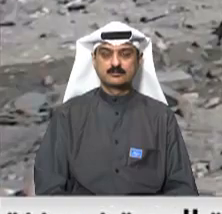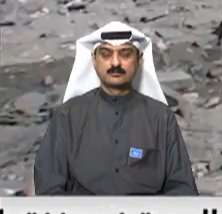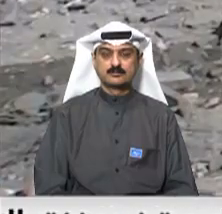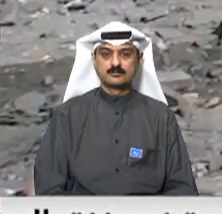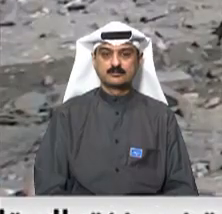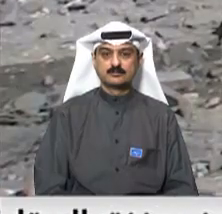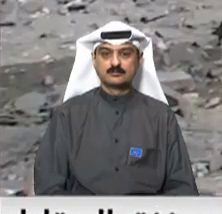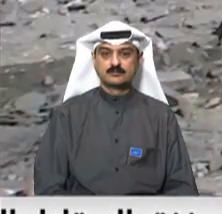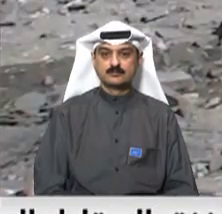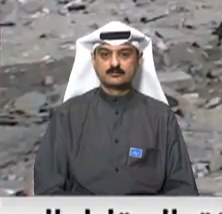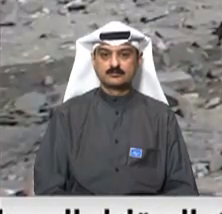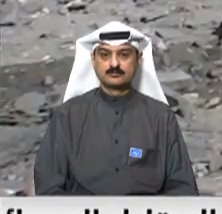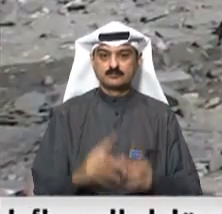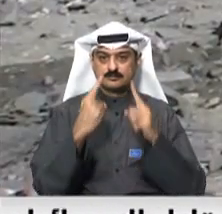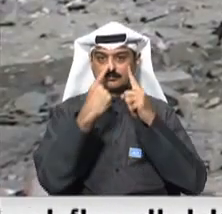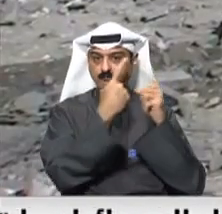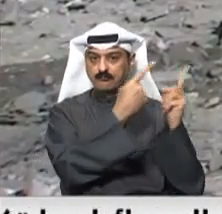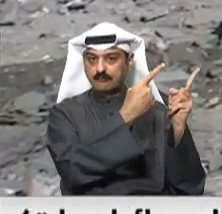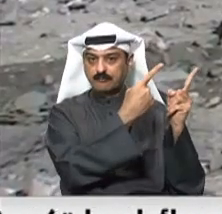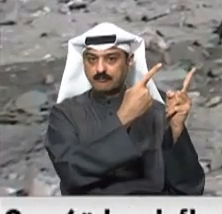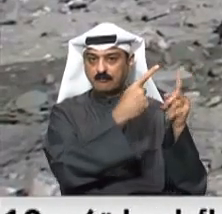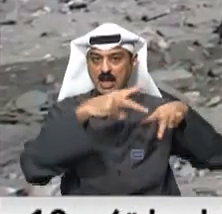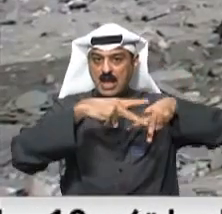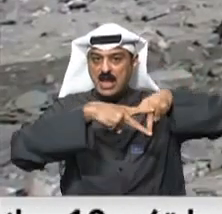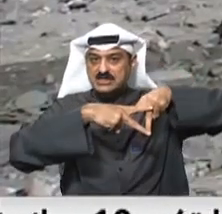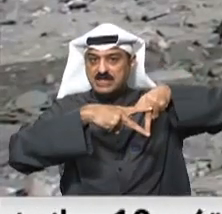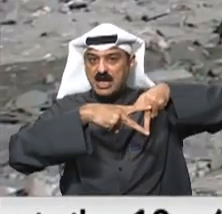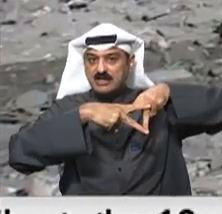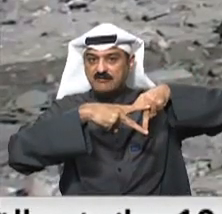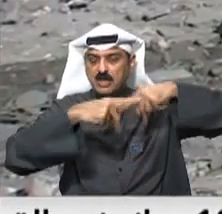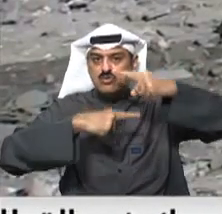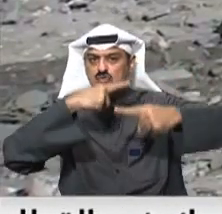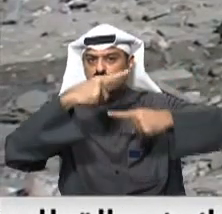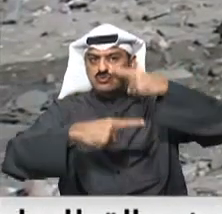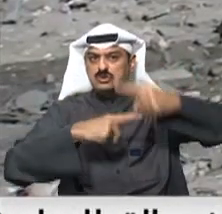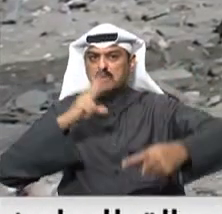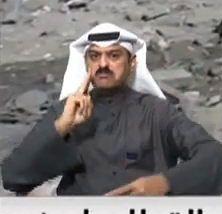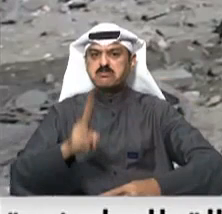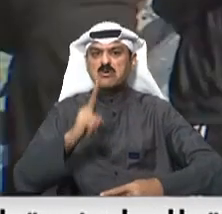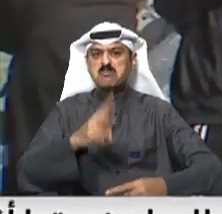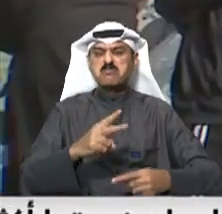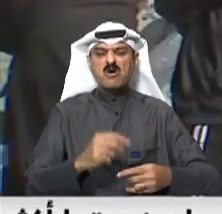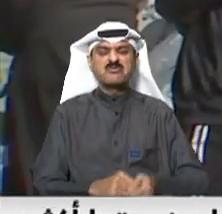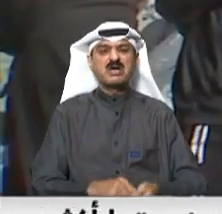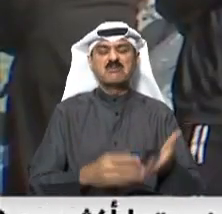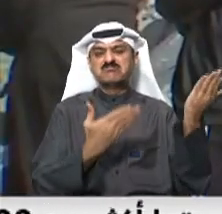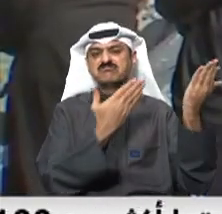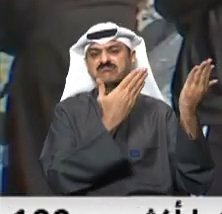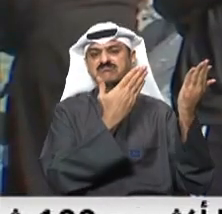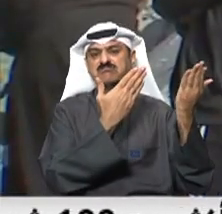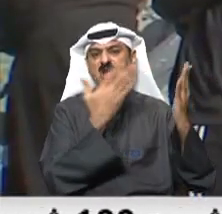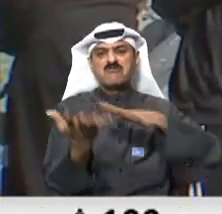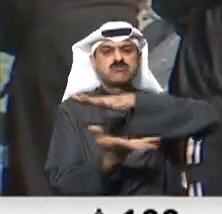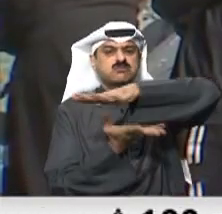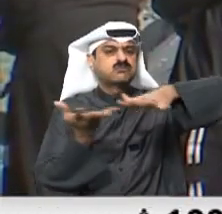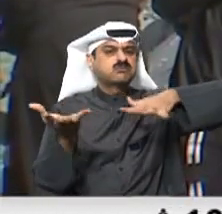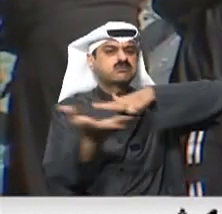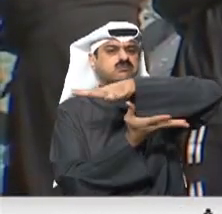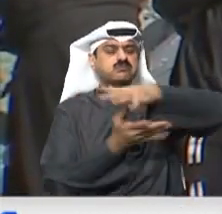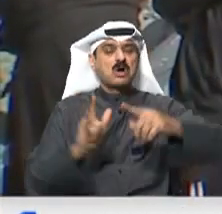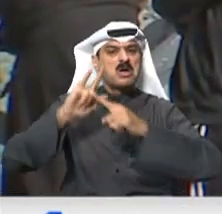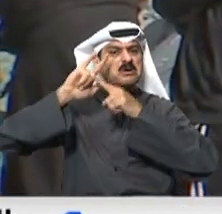بشده مجازر اسرائيليه متتاليه بحق المدنيين الابرياء حيث واصلت الطائرات